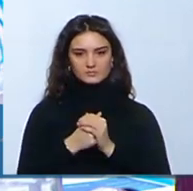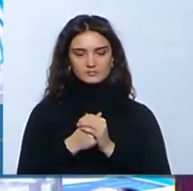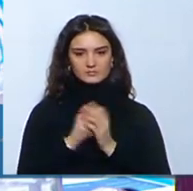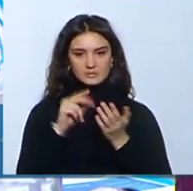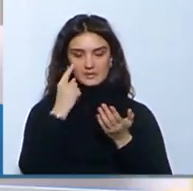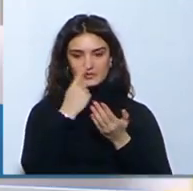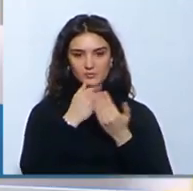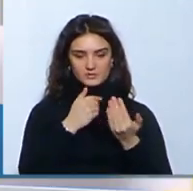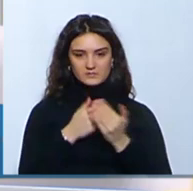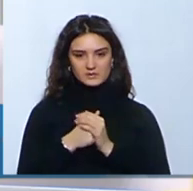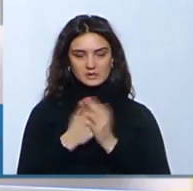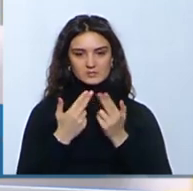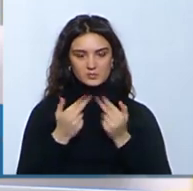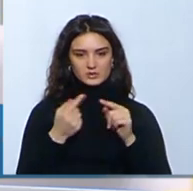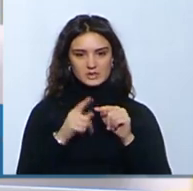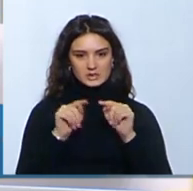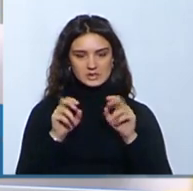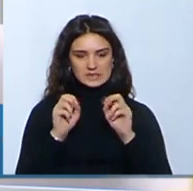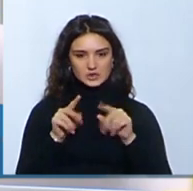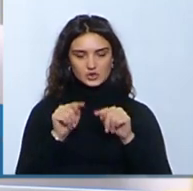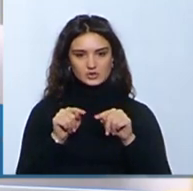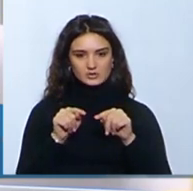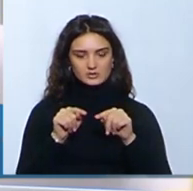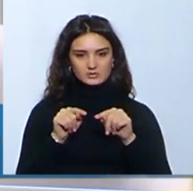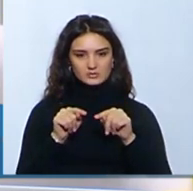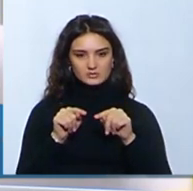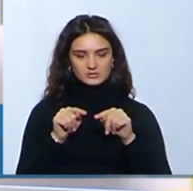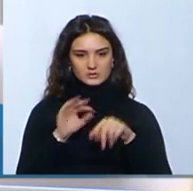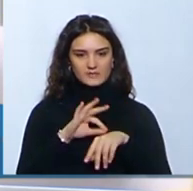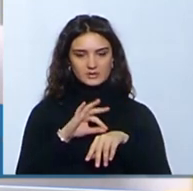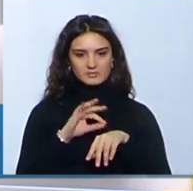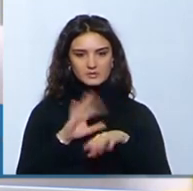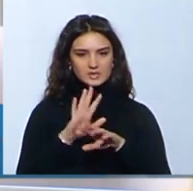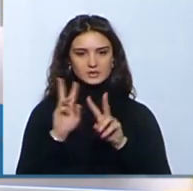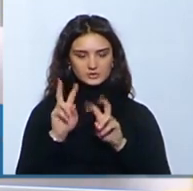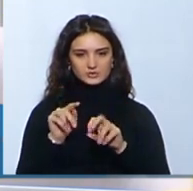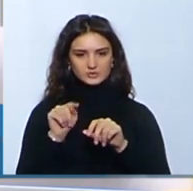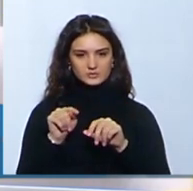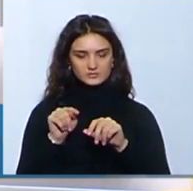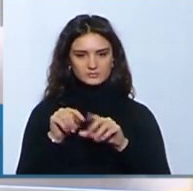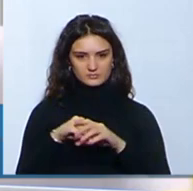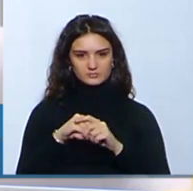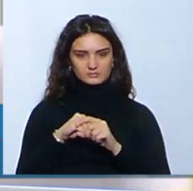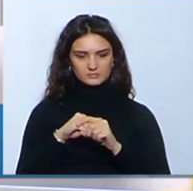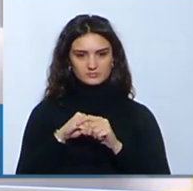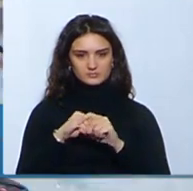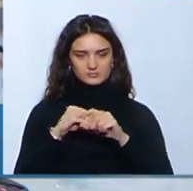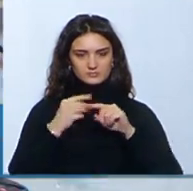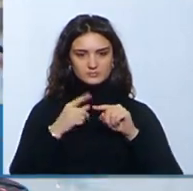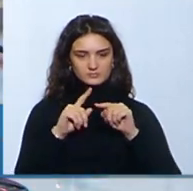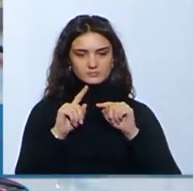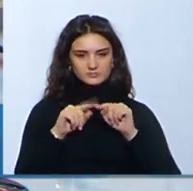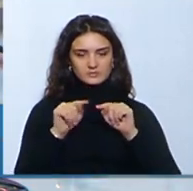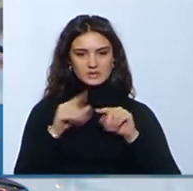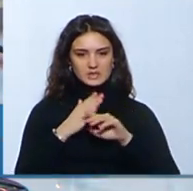და მხედველობისათვის. რა თქმა უნდა, ეს საშიშს დაავადებას არ წარმოადგენს. მოდი ჯერთქვათ, რომ დემოდექსი არის ტკიპა.